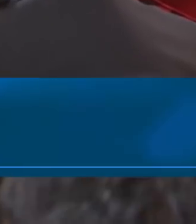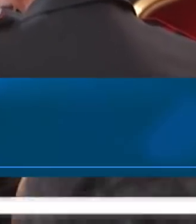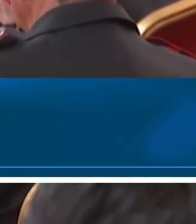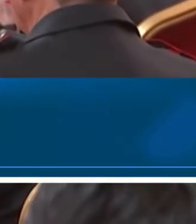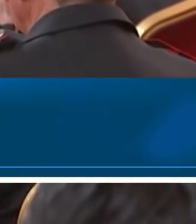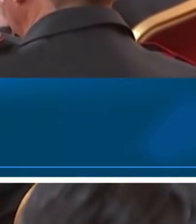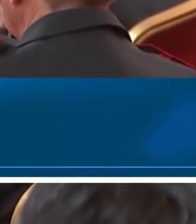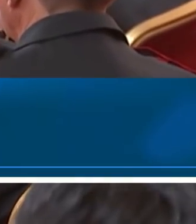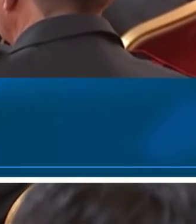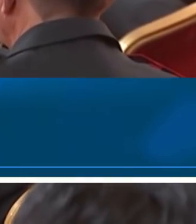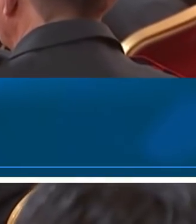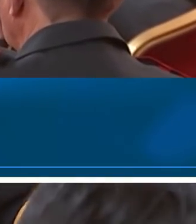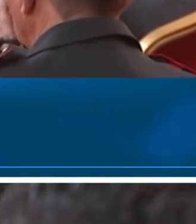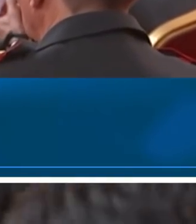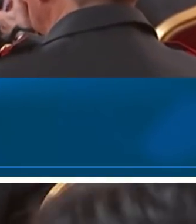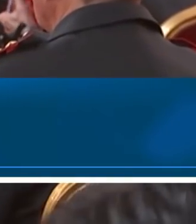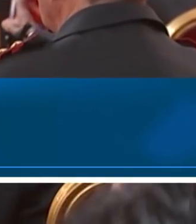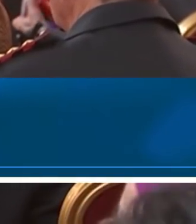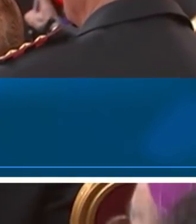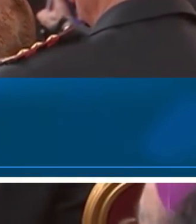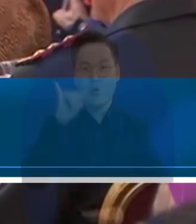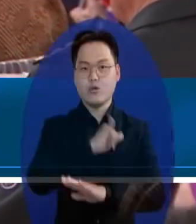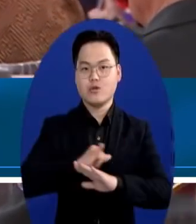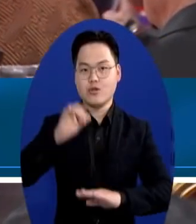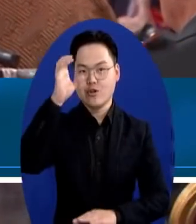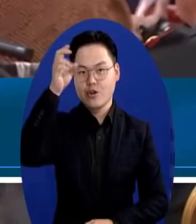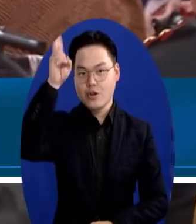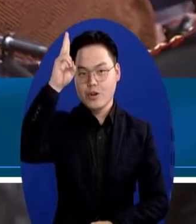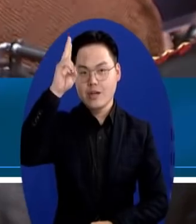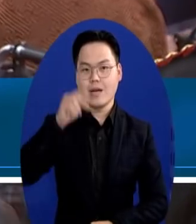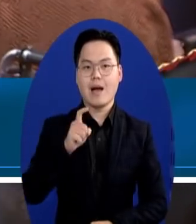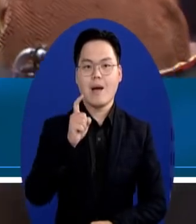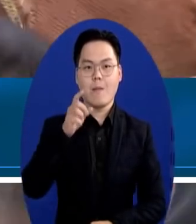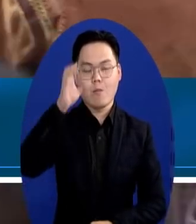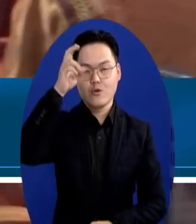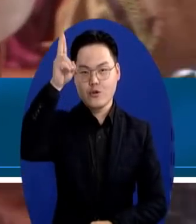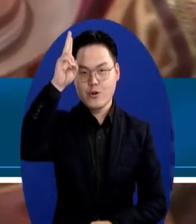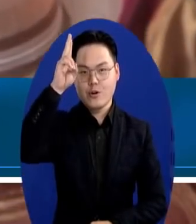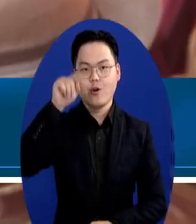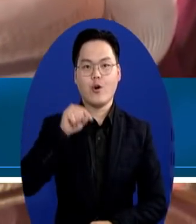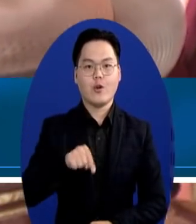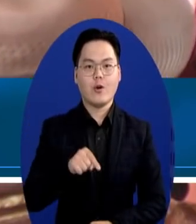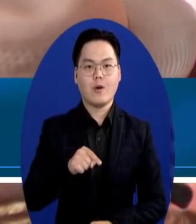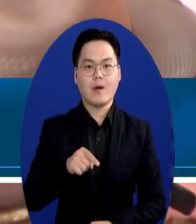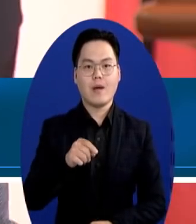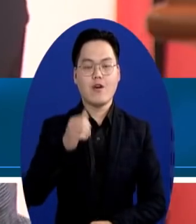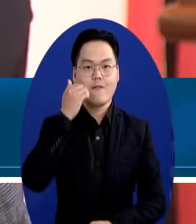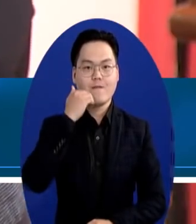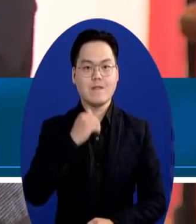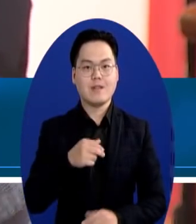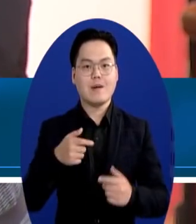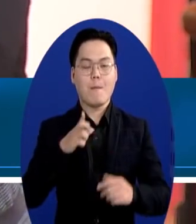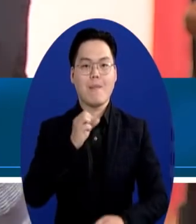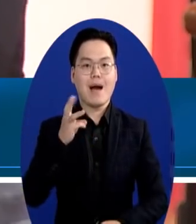ялалтын 75 жилийн өнөөдөр төгөөж байна. Монгол улсын ерөнхийлөгч, зөвсөлчний ерөнхий командлагч Халтмаагийн Баттулга өнөөдөр Ахмад Дайчдад хүндэтгэл